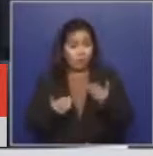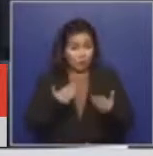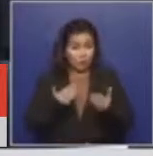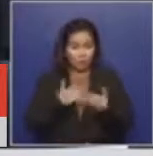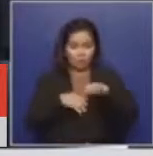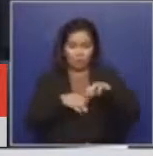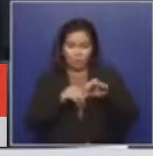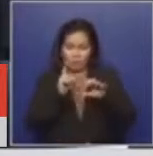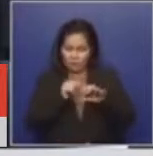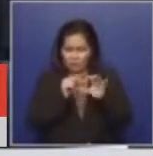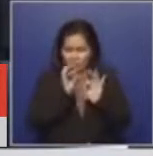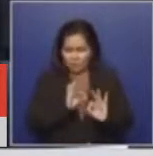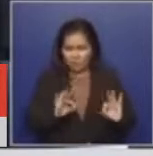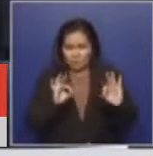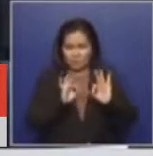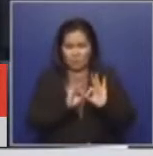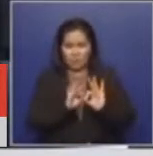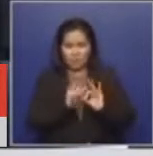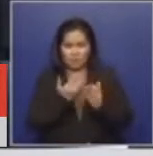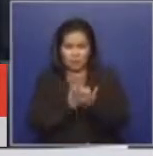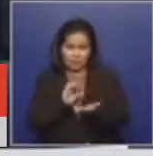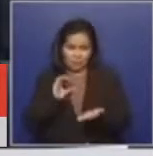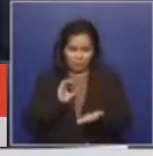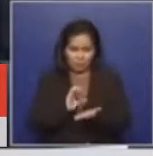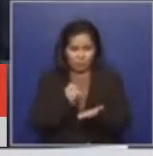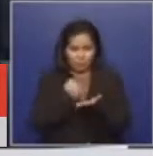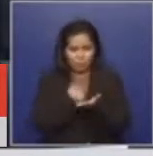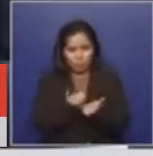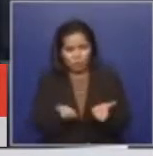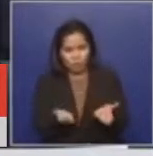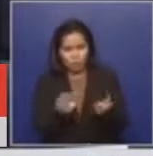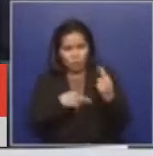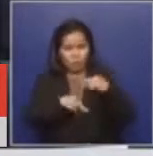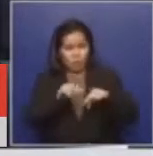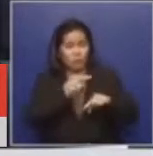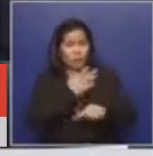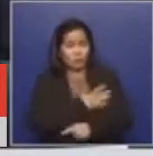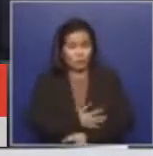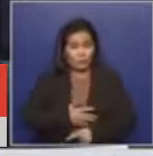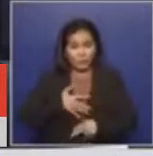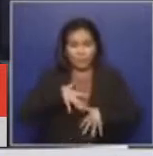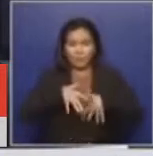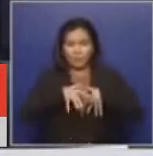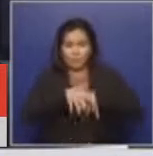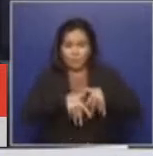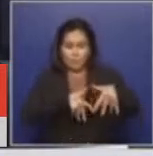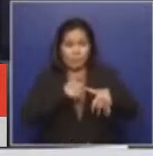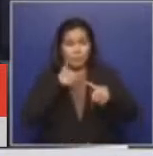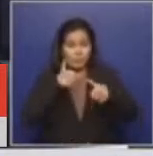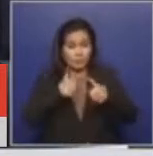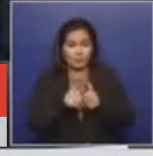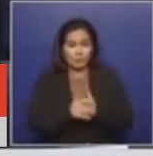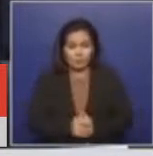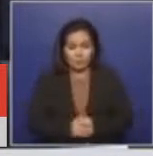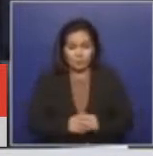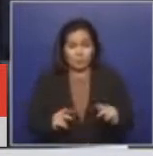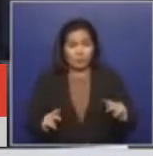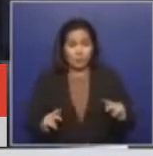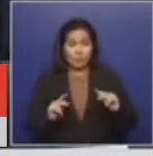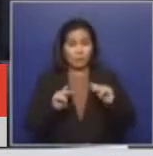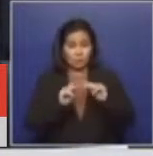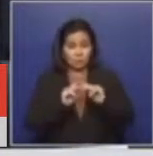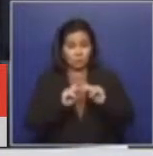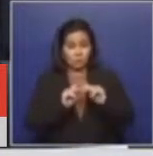ริมสุขภาพการเพิ่มประสิทธิภาพกระทรวงส่วนกลางจะเป็นแ